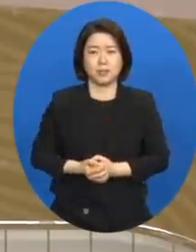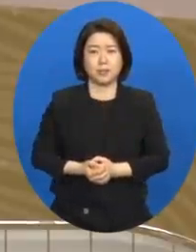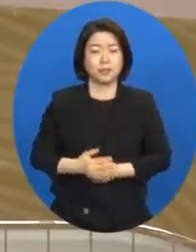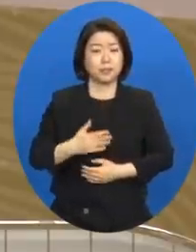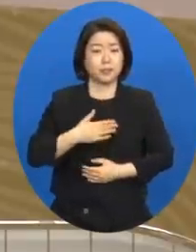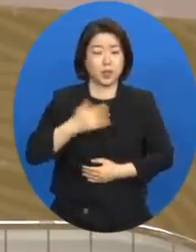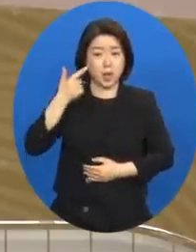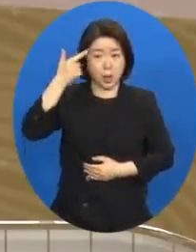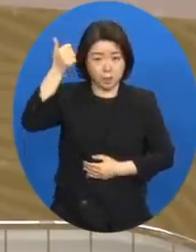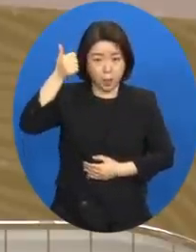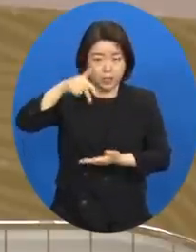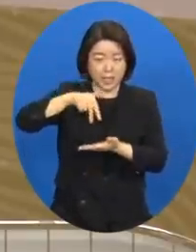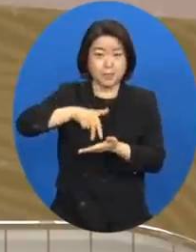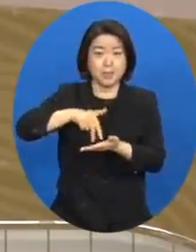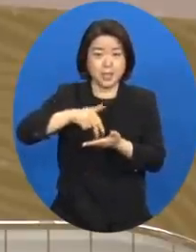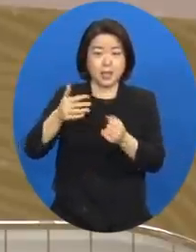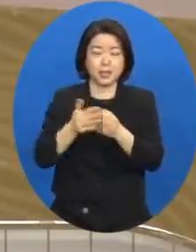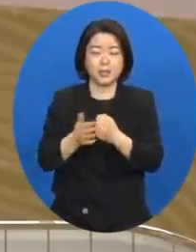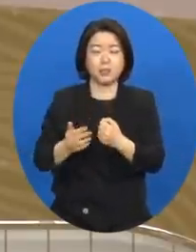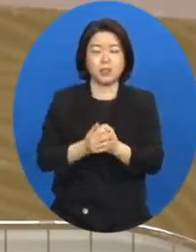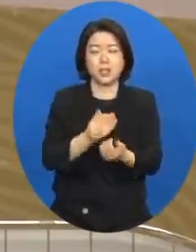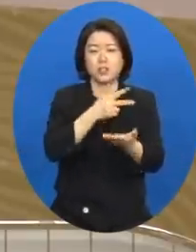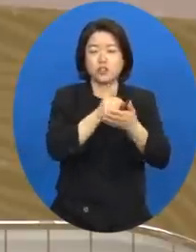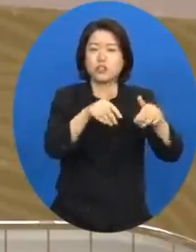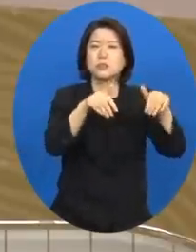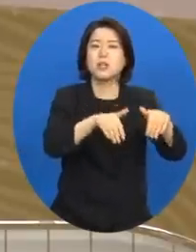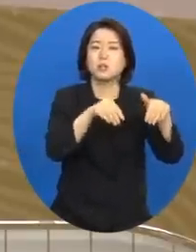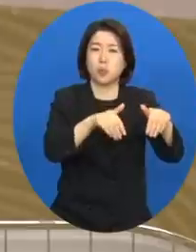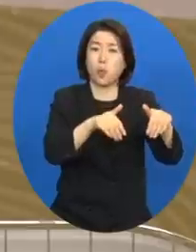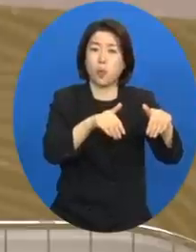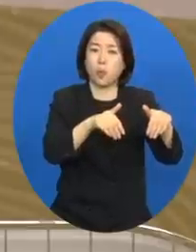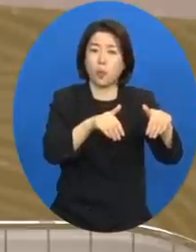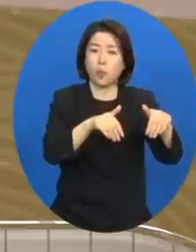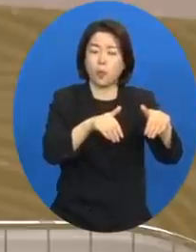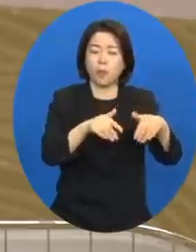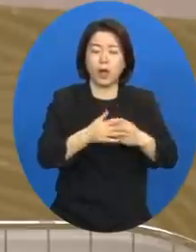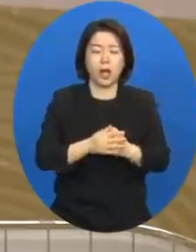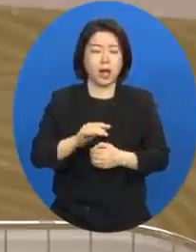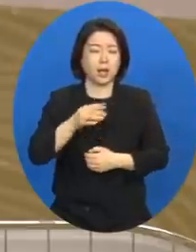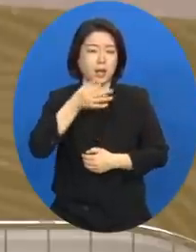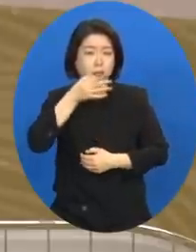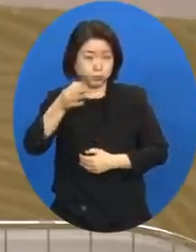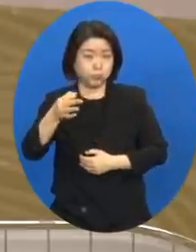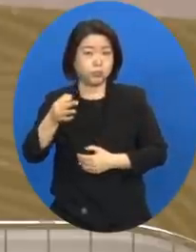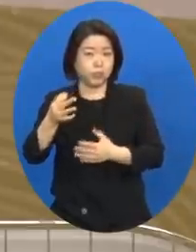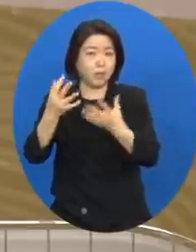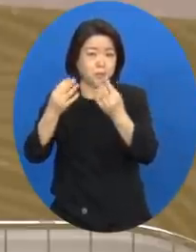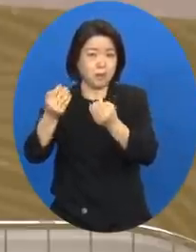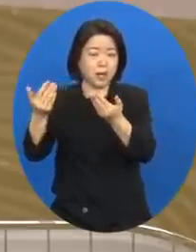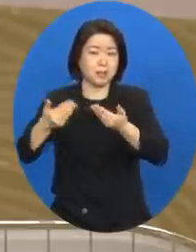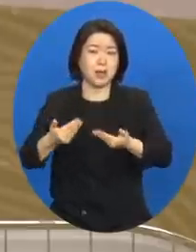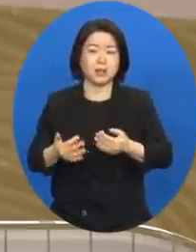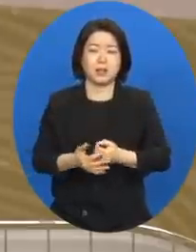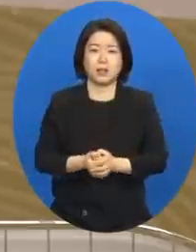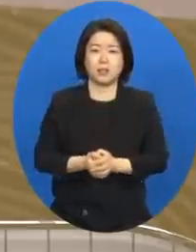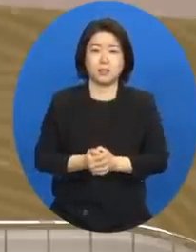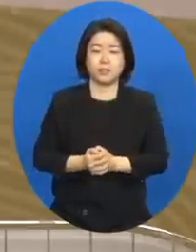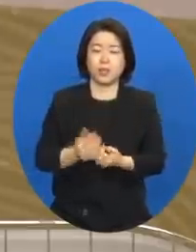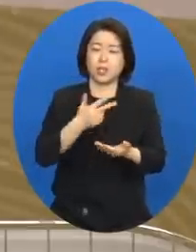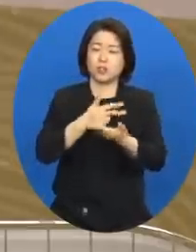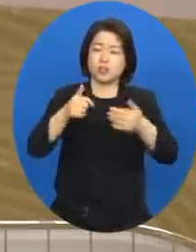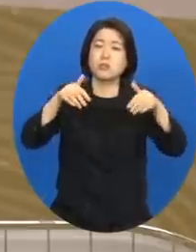저는 목사이기 때문에 주의 종이라는 그런 별칭을 받았습니다. 주의